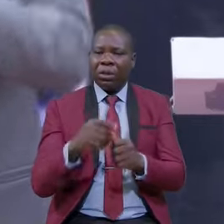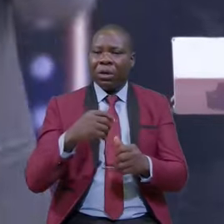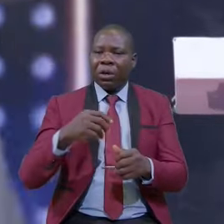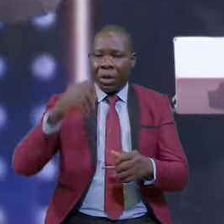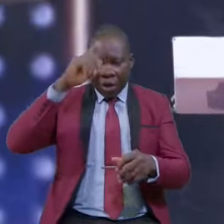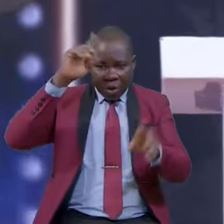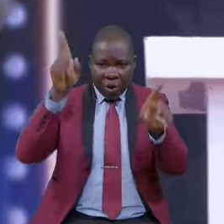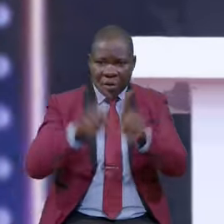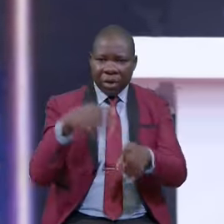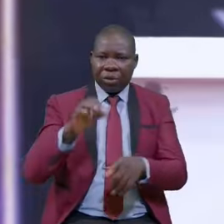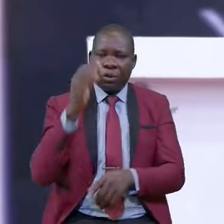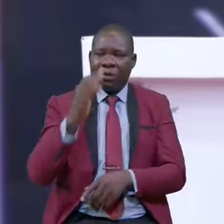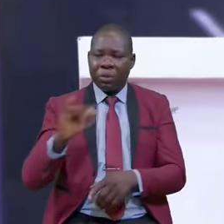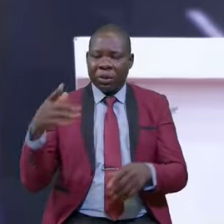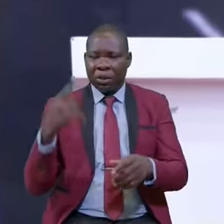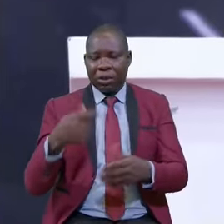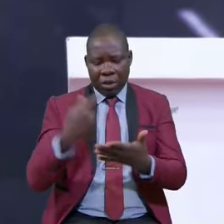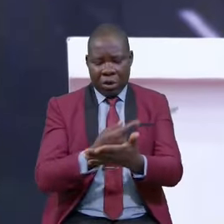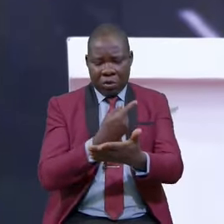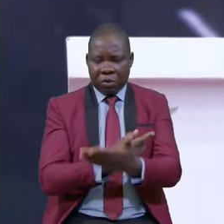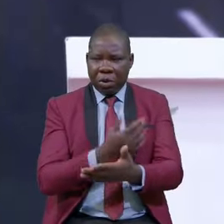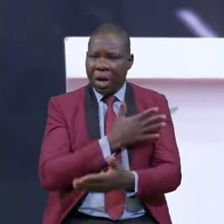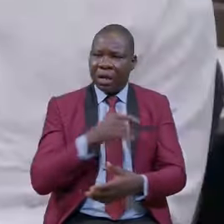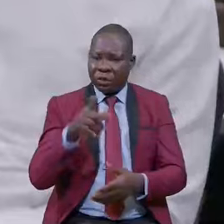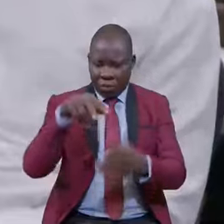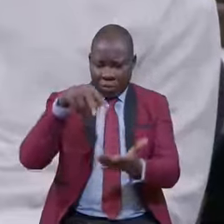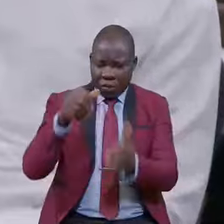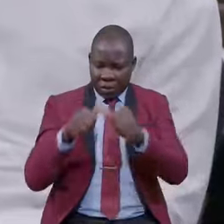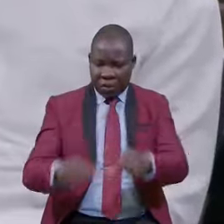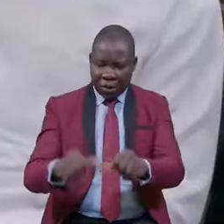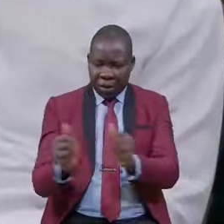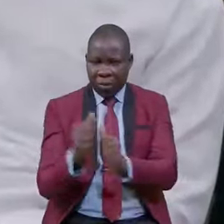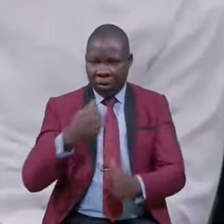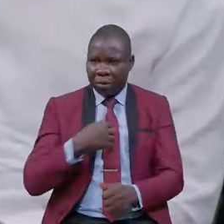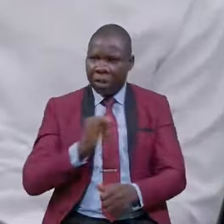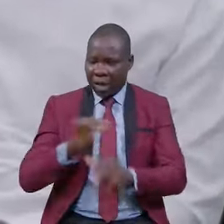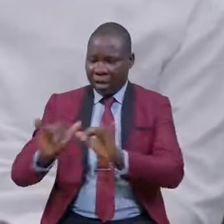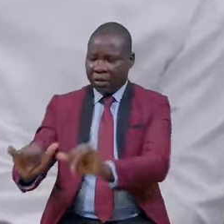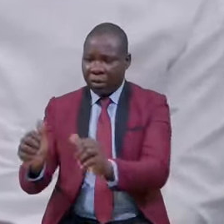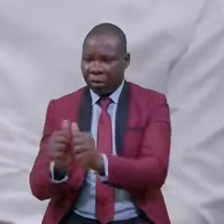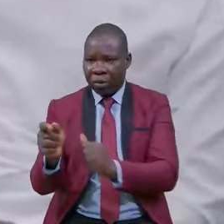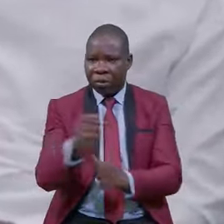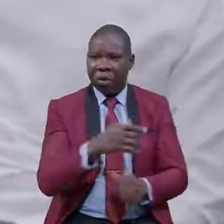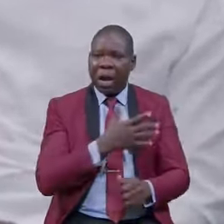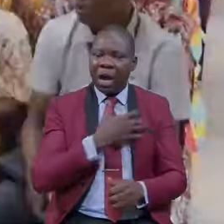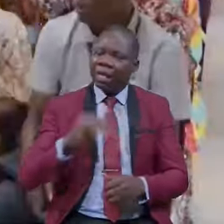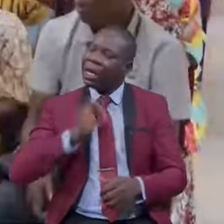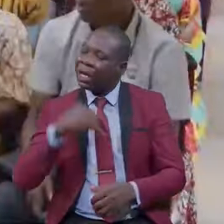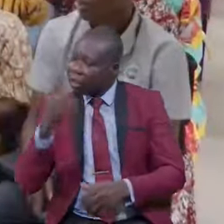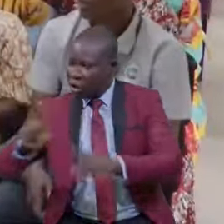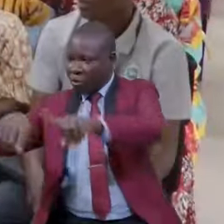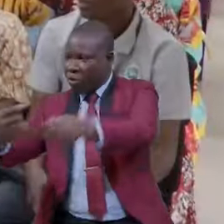ici, va là-bas, va là-bas, va là-bas. Et par la grâce de Dieu, tu vas. C'est I go.